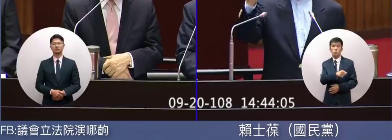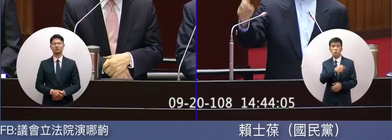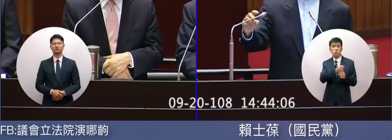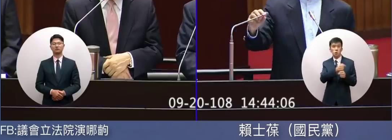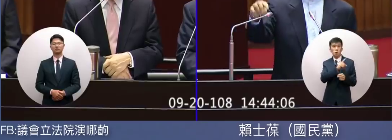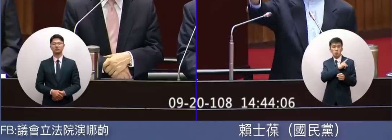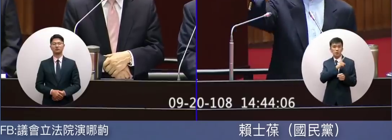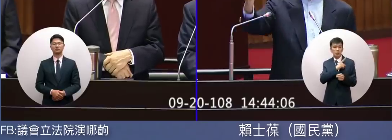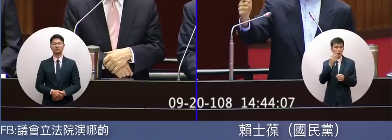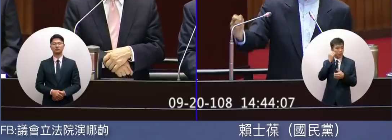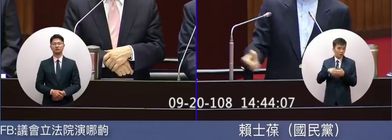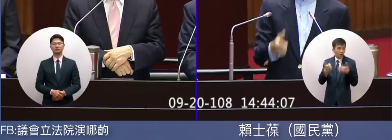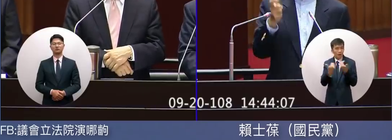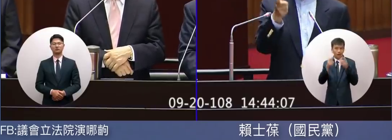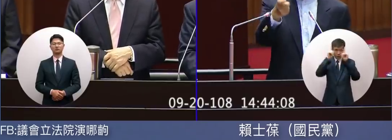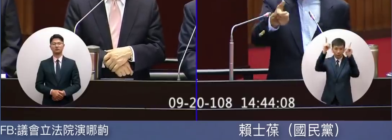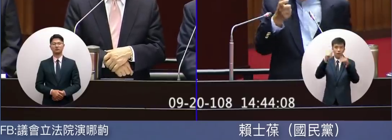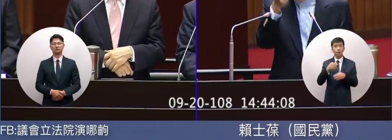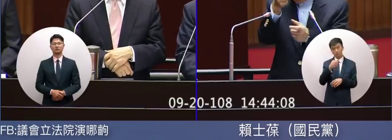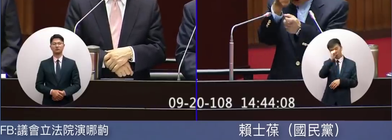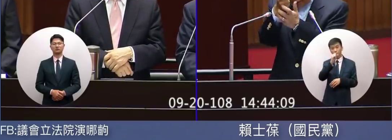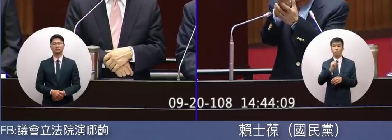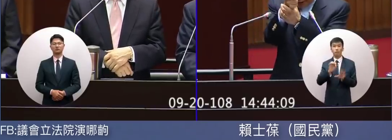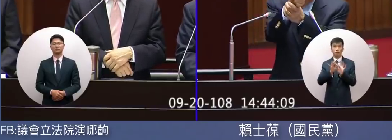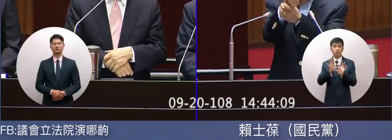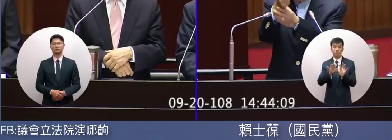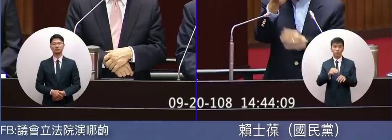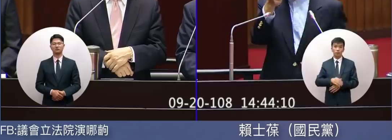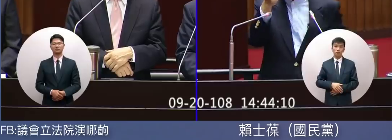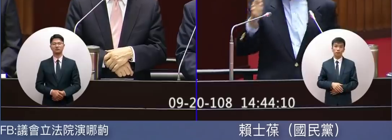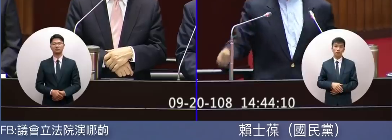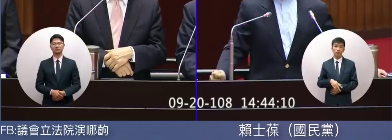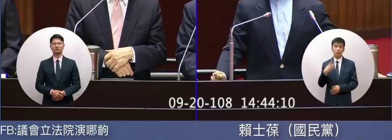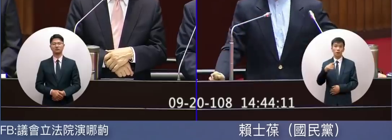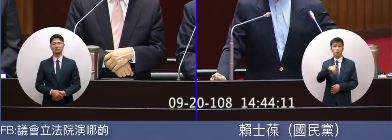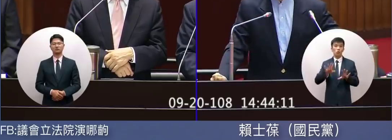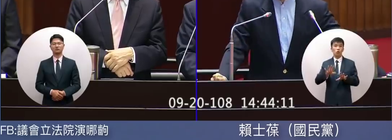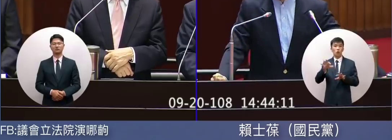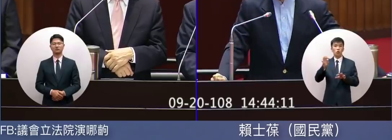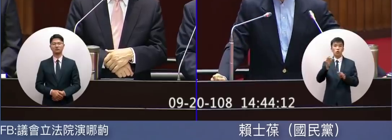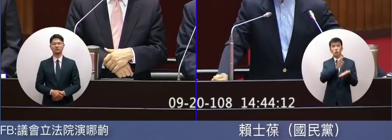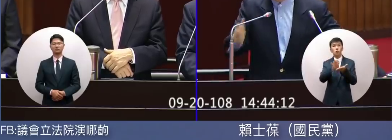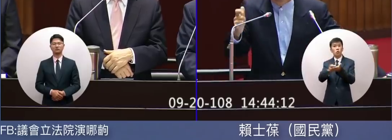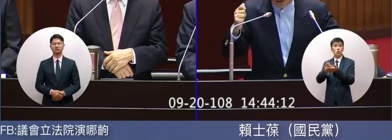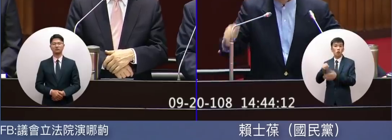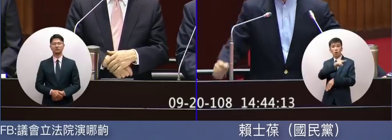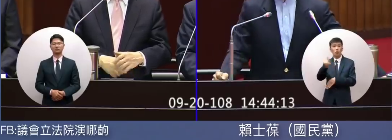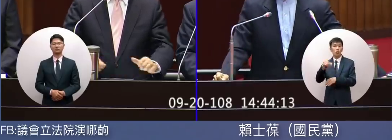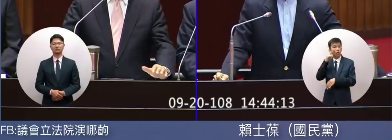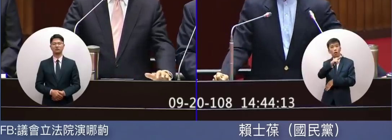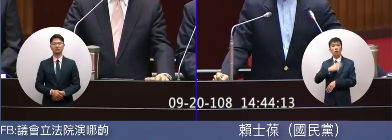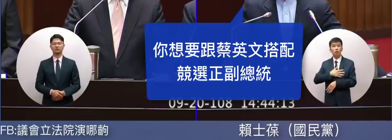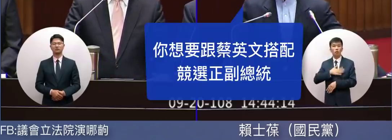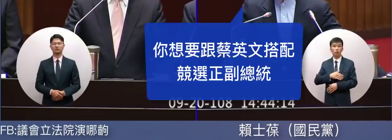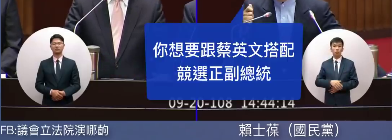紧啦，你嫌，好你嫌了哈。不过你黑的那个枪啊，一直撒钱，大家看得很清楚啦。啊，撒钱为什